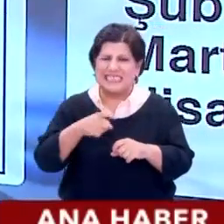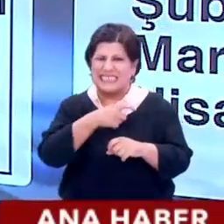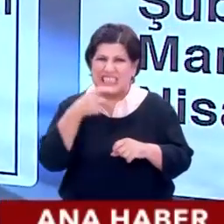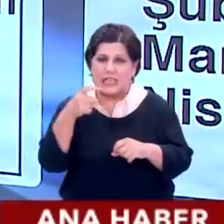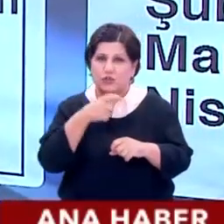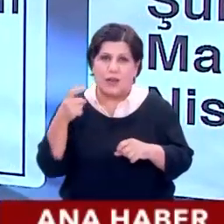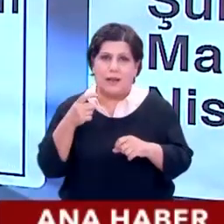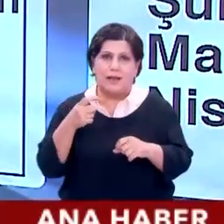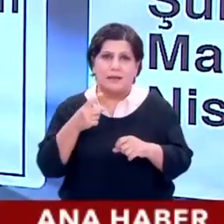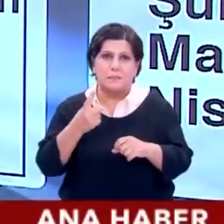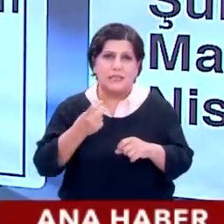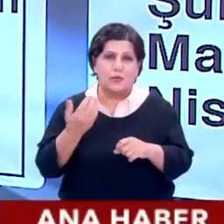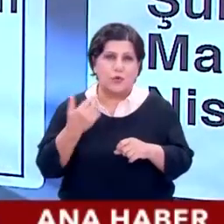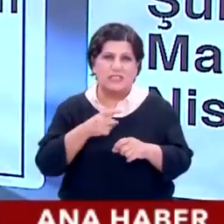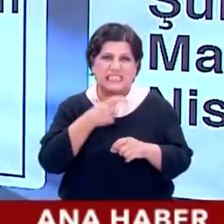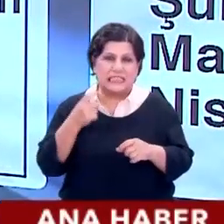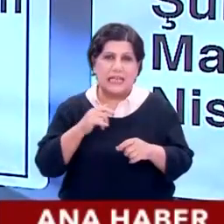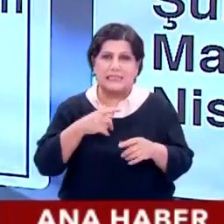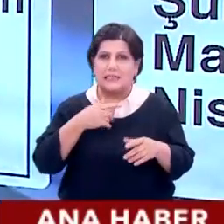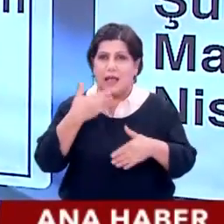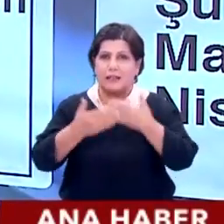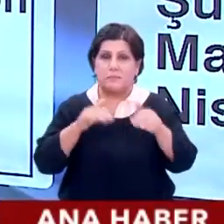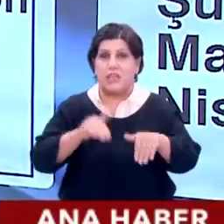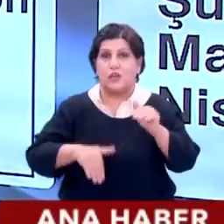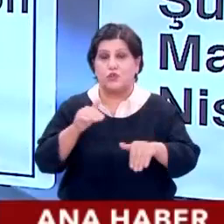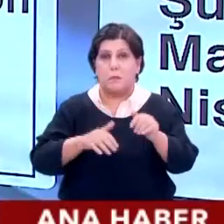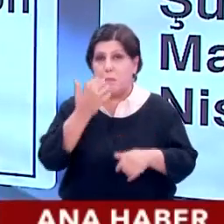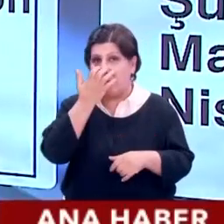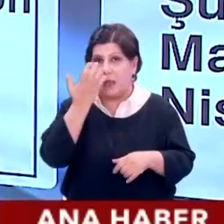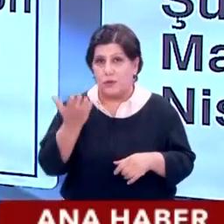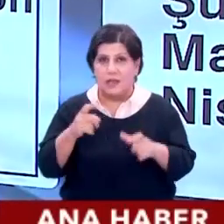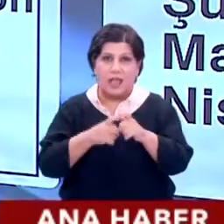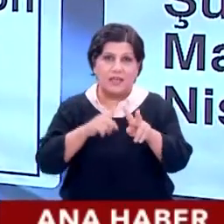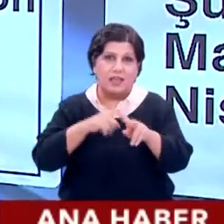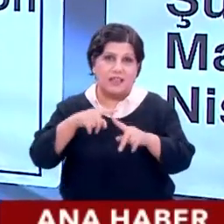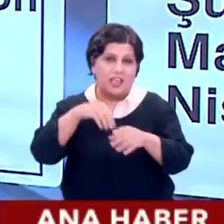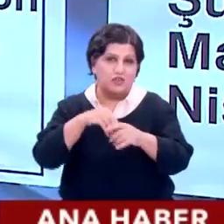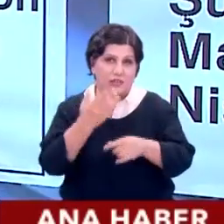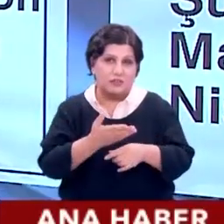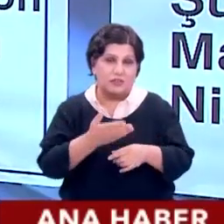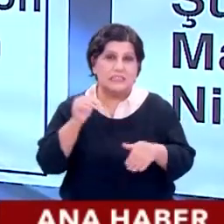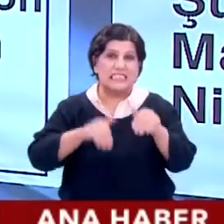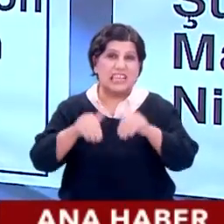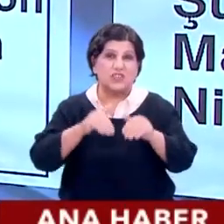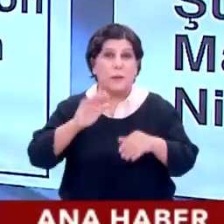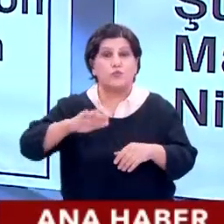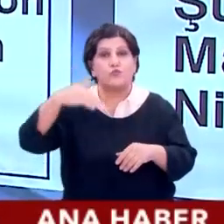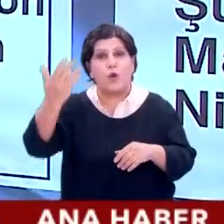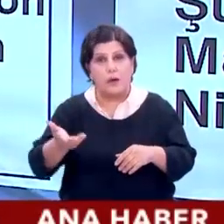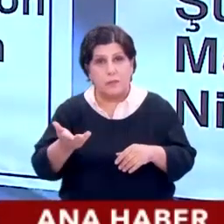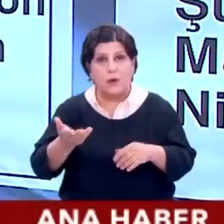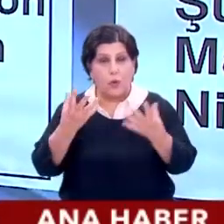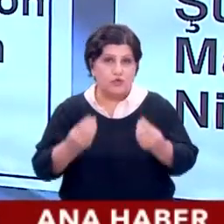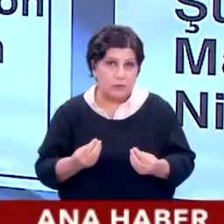en son açıklama seçim bekleniyormuş EYT için veya seçimden sonraya